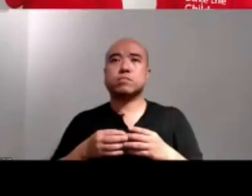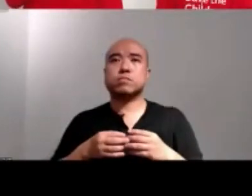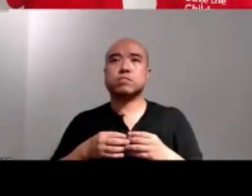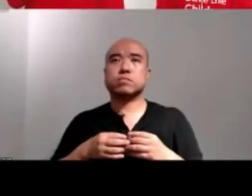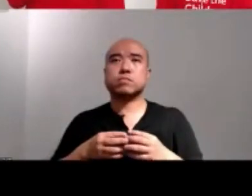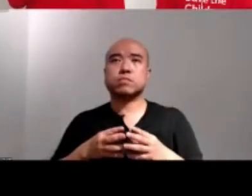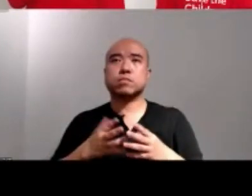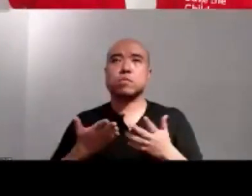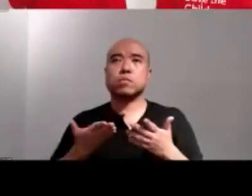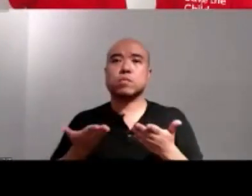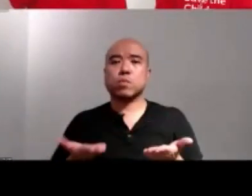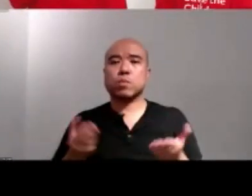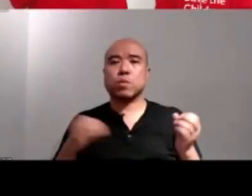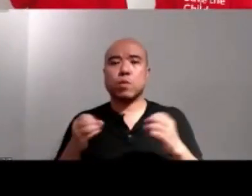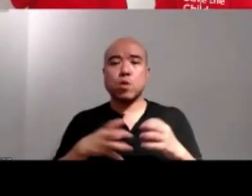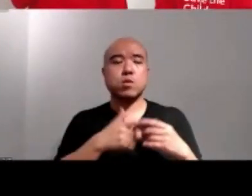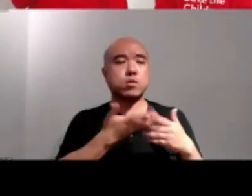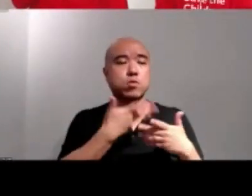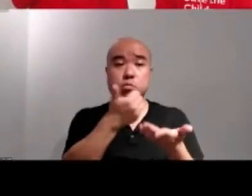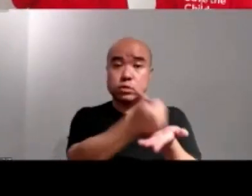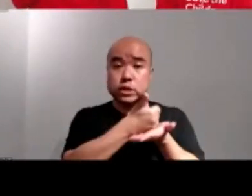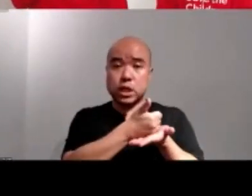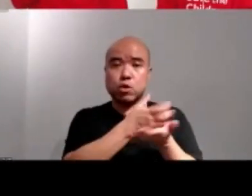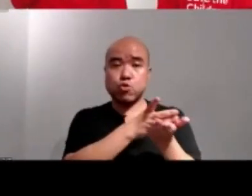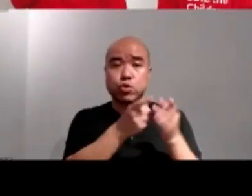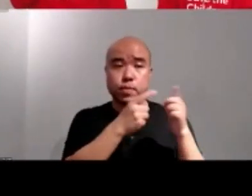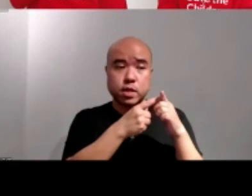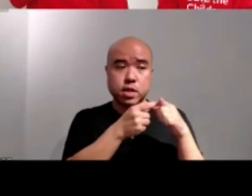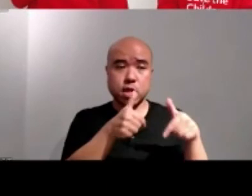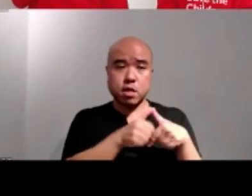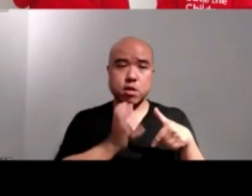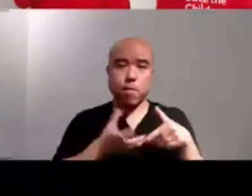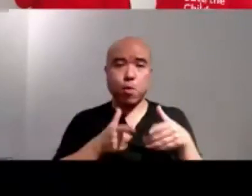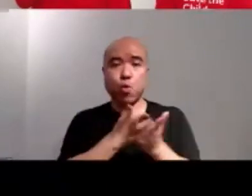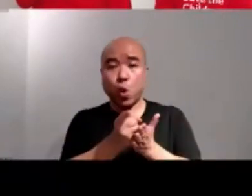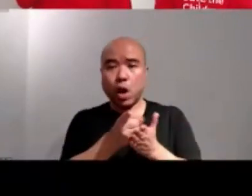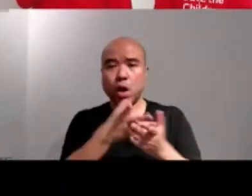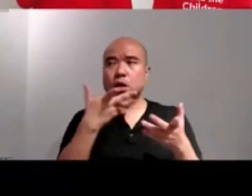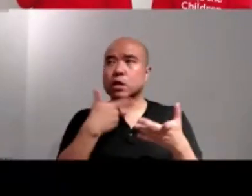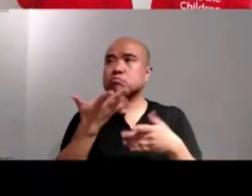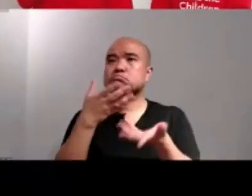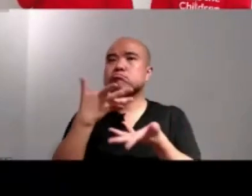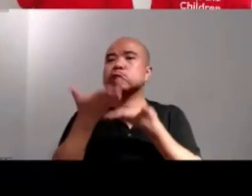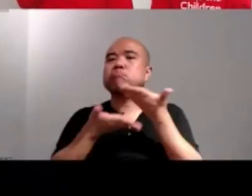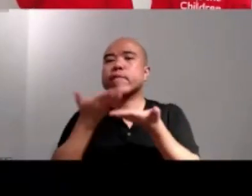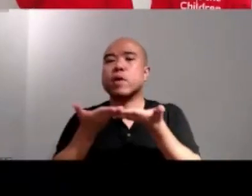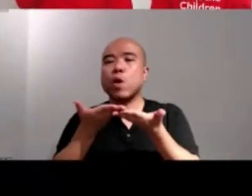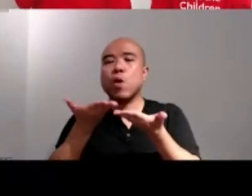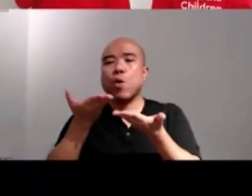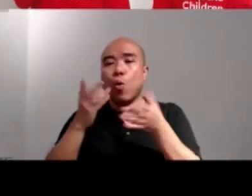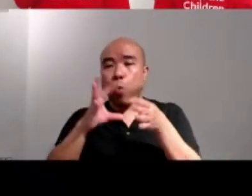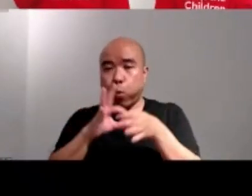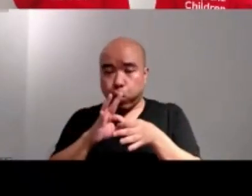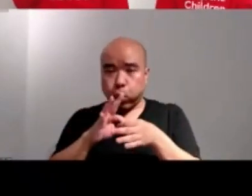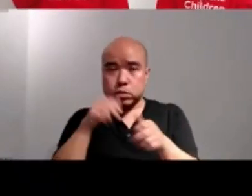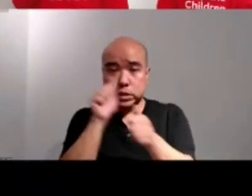有其他的工作坊，就可能是邀请一些专业人士，例如心理学家等等，去跟参赛者分享一下关于嘅